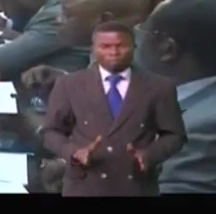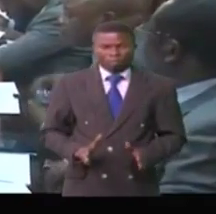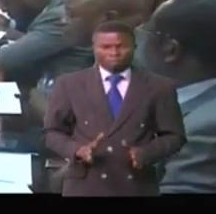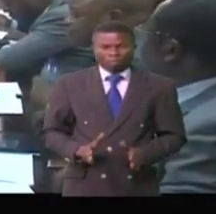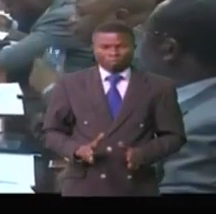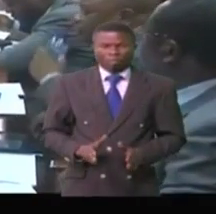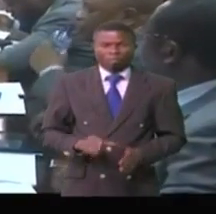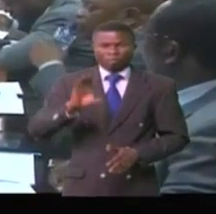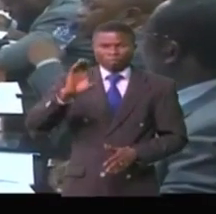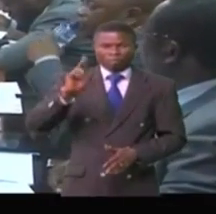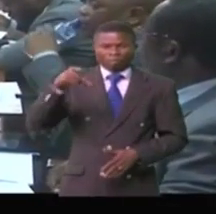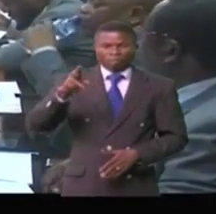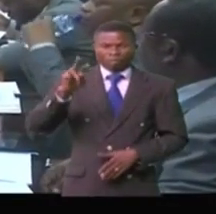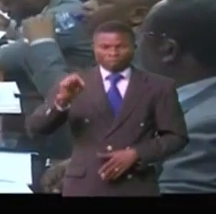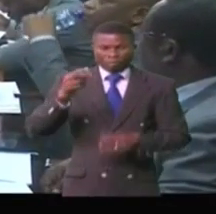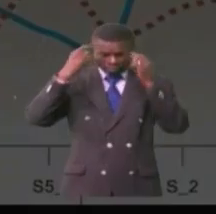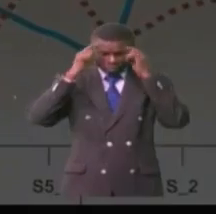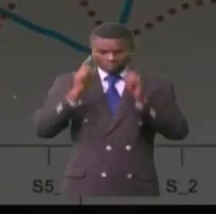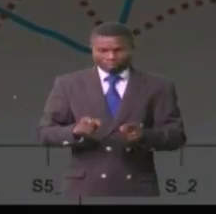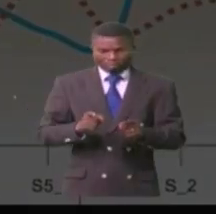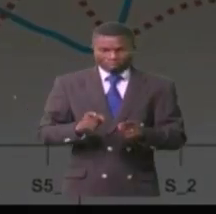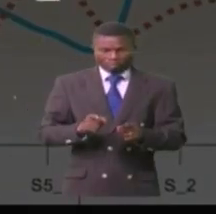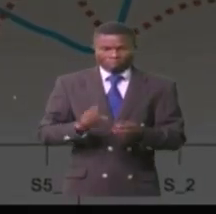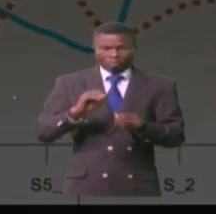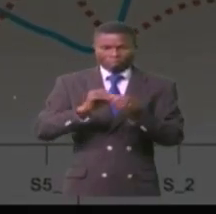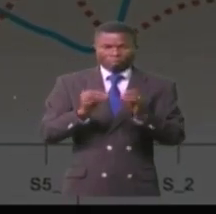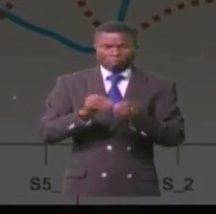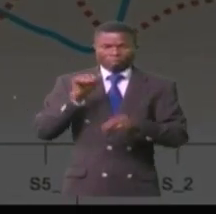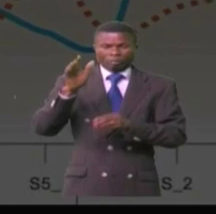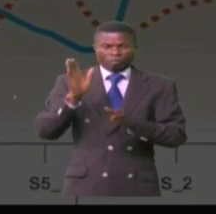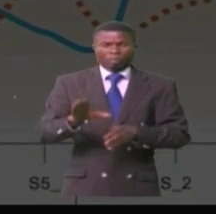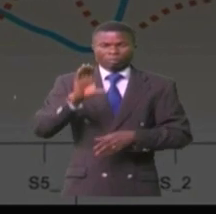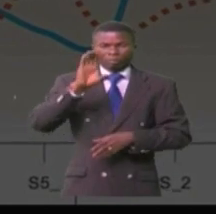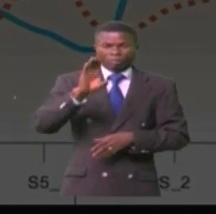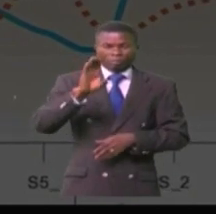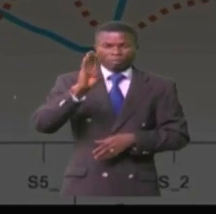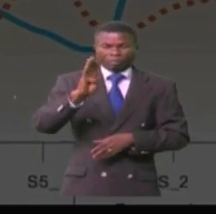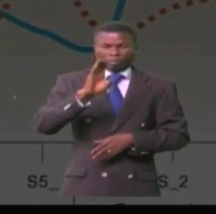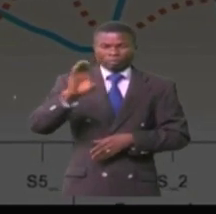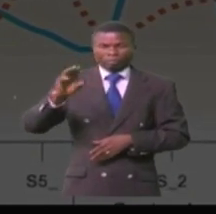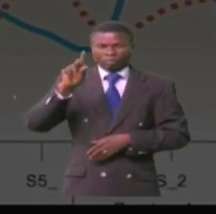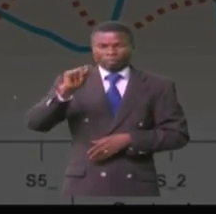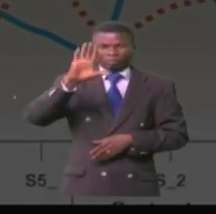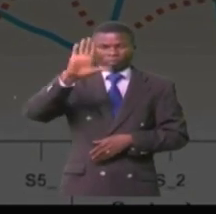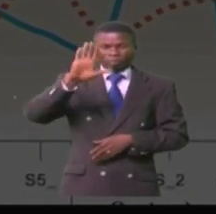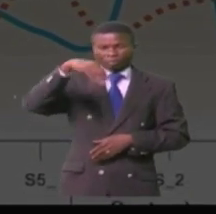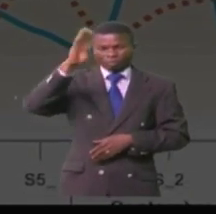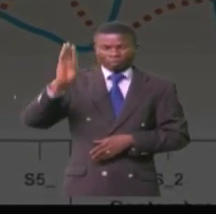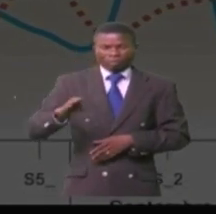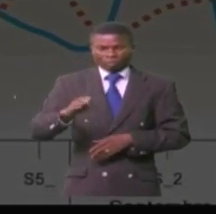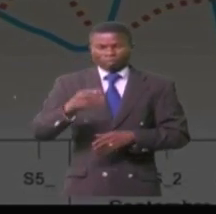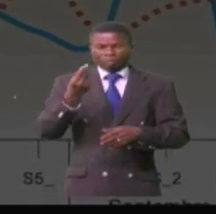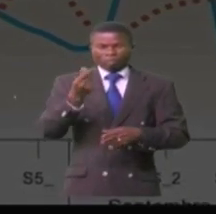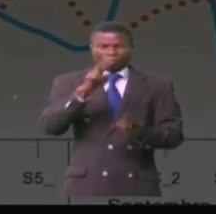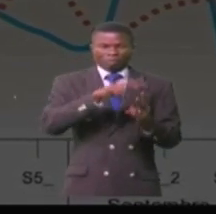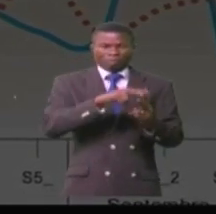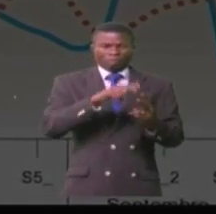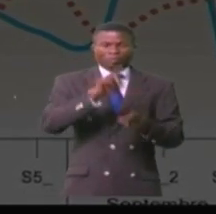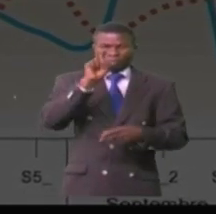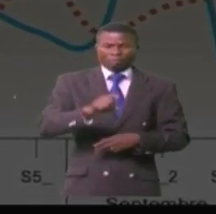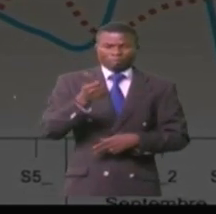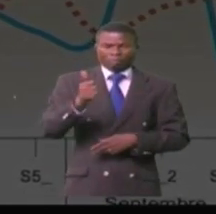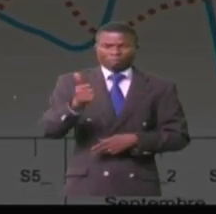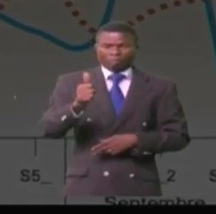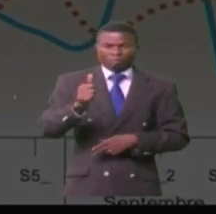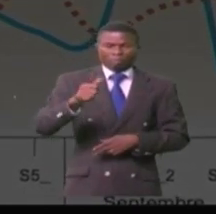le CPM a décidé le maintien du taux directeur de la BCC à 25% et le coefficient des réserves obligatoires sur